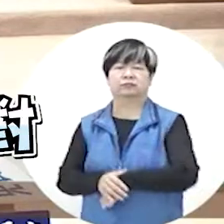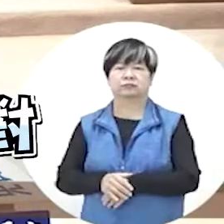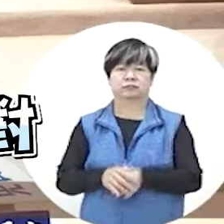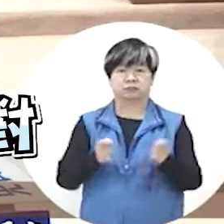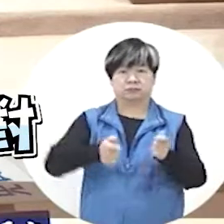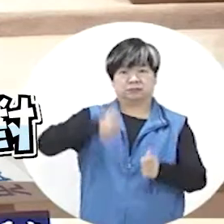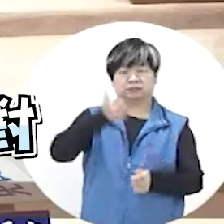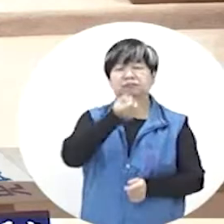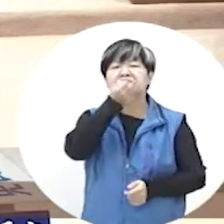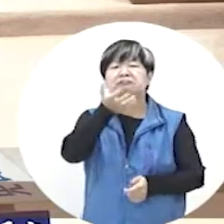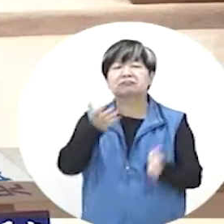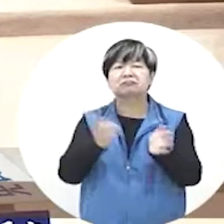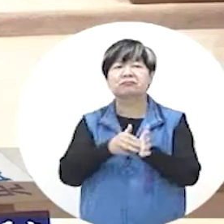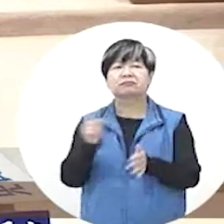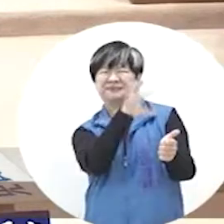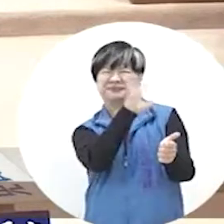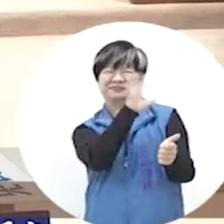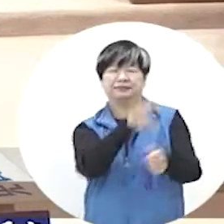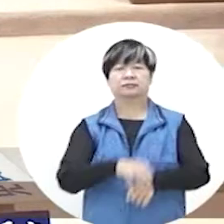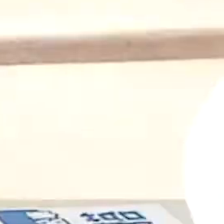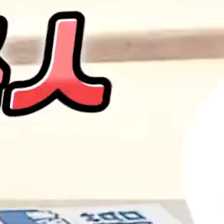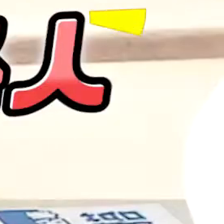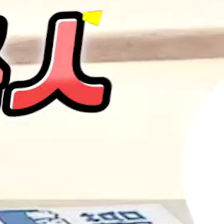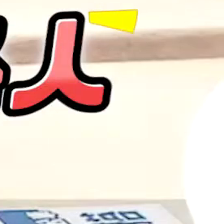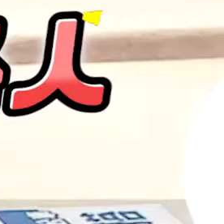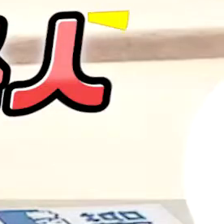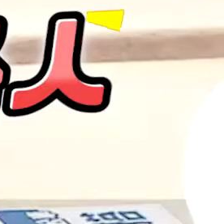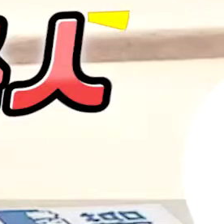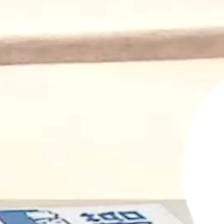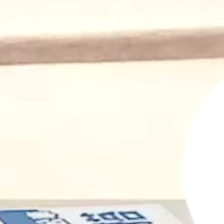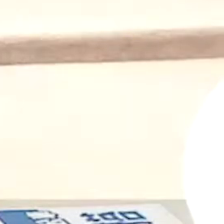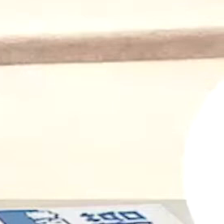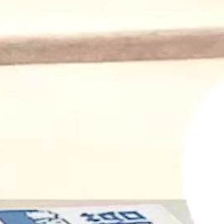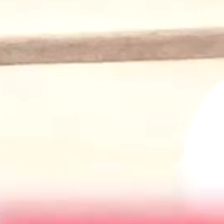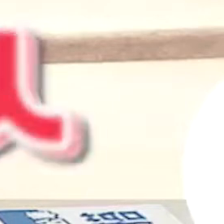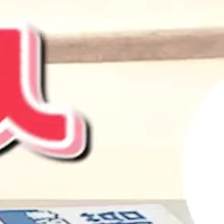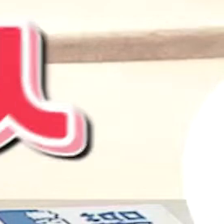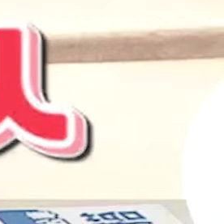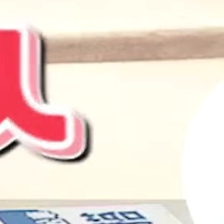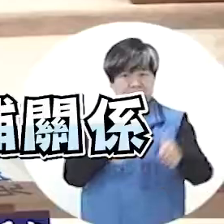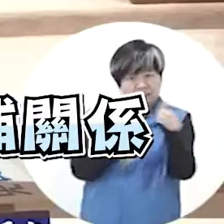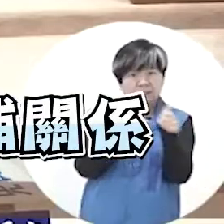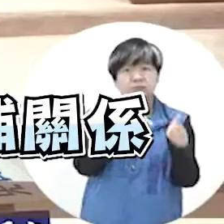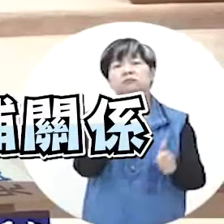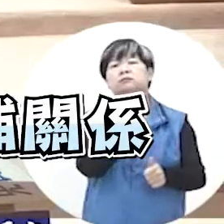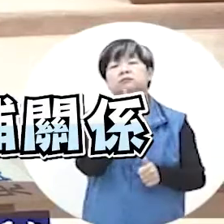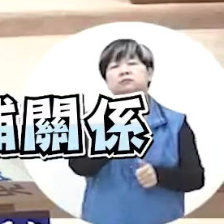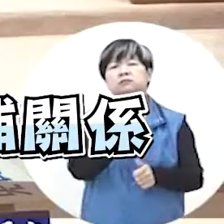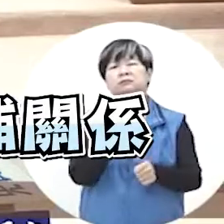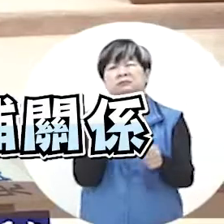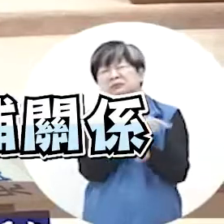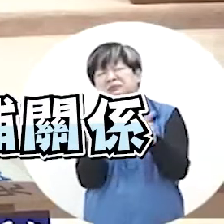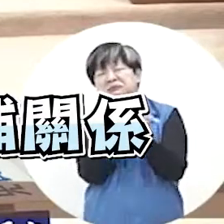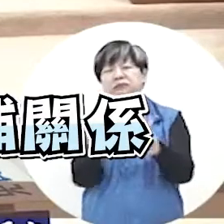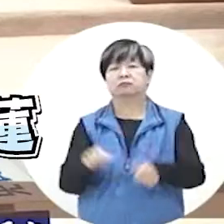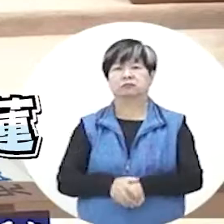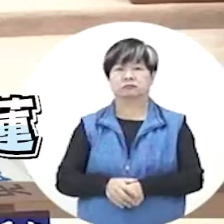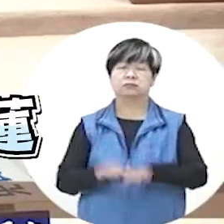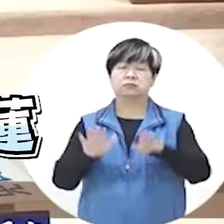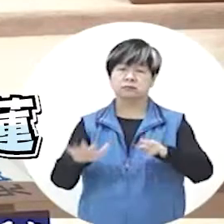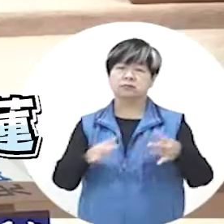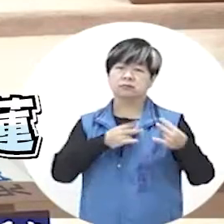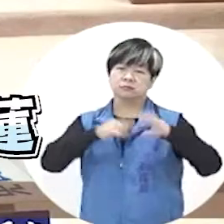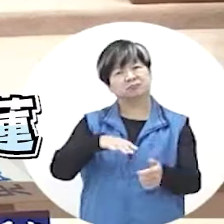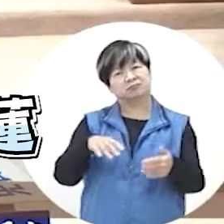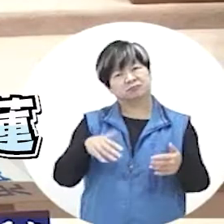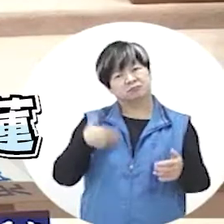结果就被骂了嘛，对不对？慈济整个被骂，还有人骂说慈济是中共同路人，甚至说他是中共自己人。那今天蔡英文总统要去修补关系啊，所以